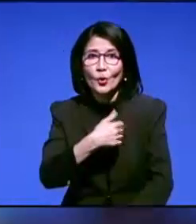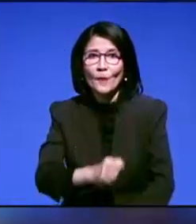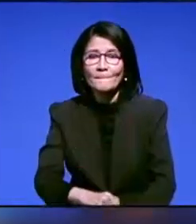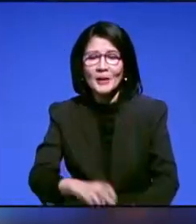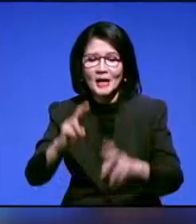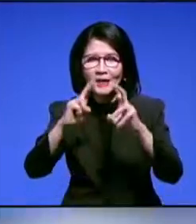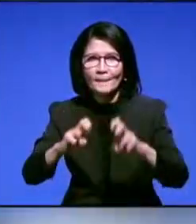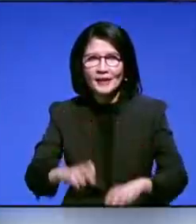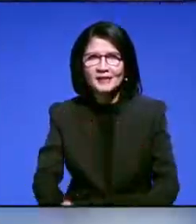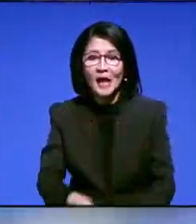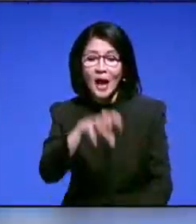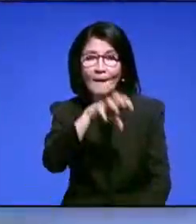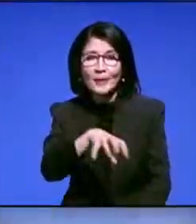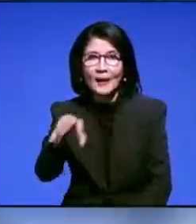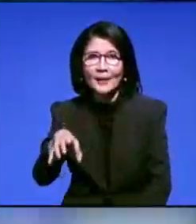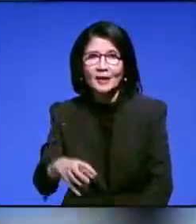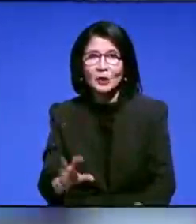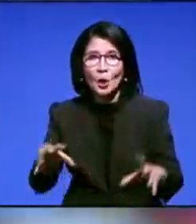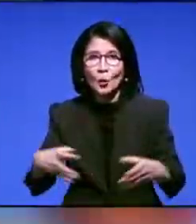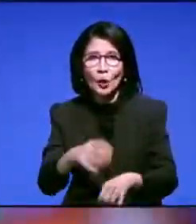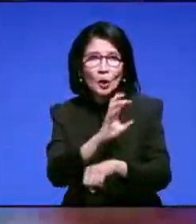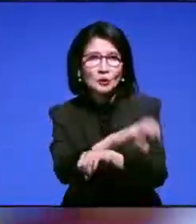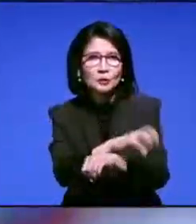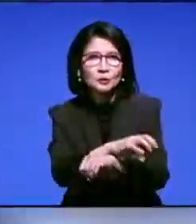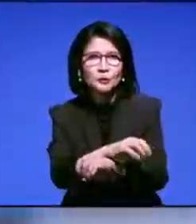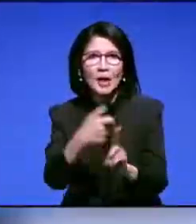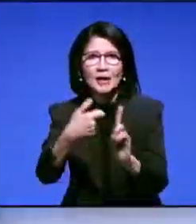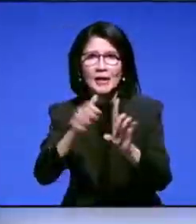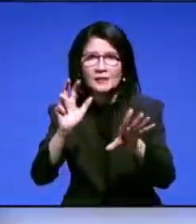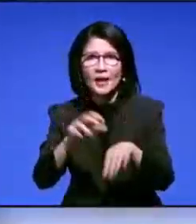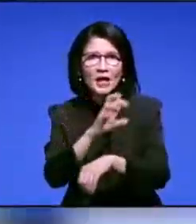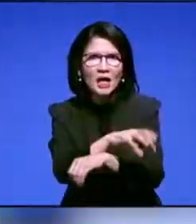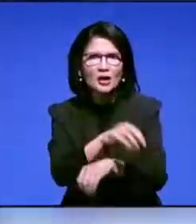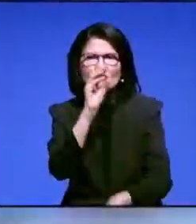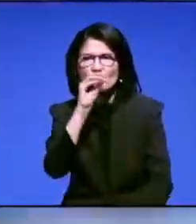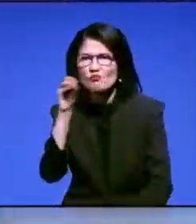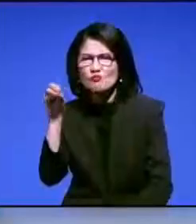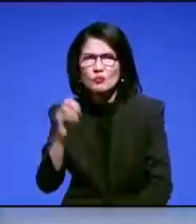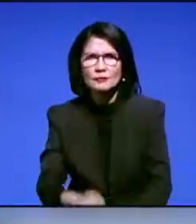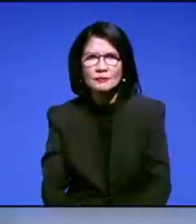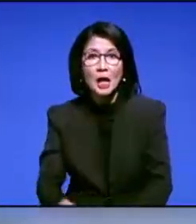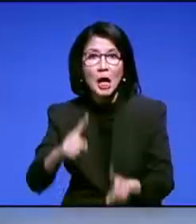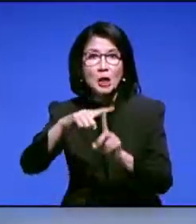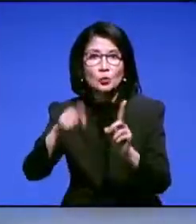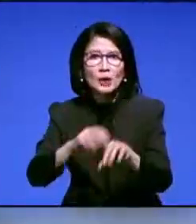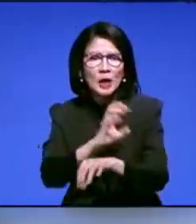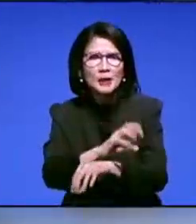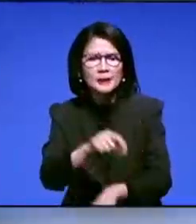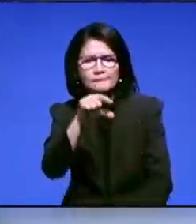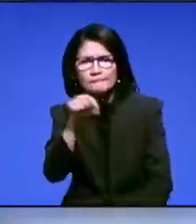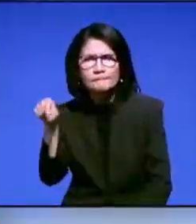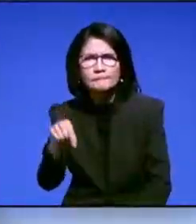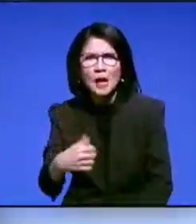X-ray, barang-barang ini akan diperiksa pasukan K9 alias anjing pelacak. Tugas mereka adalah menemukan